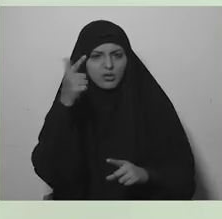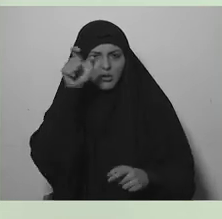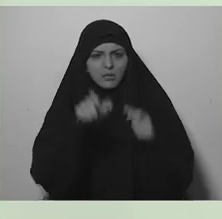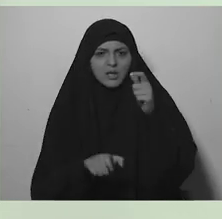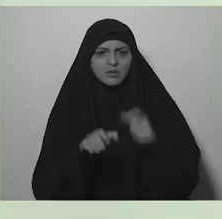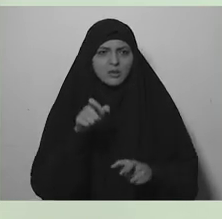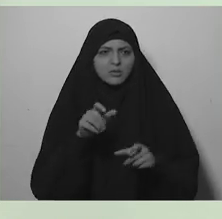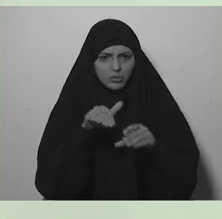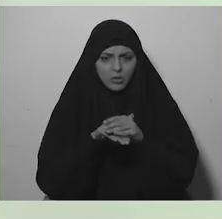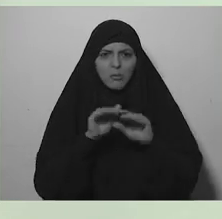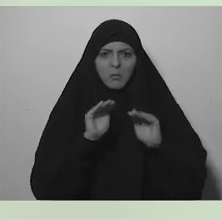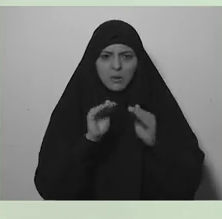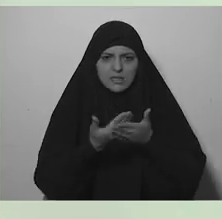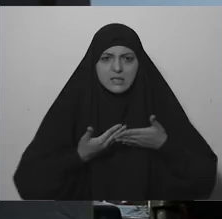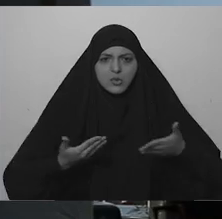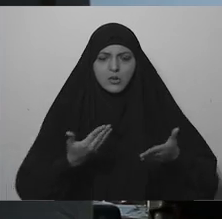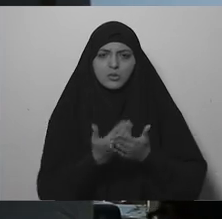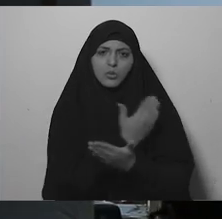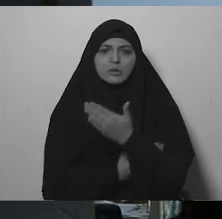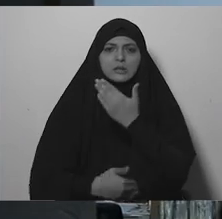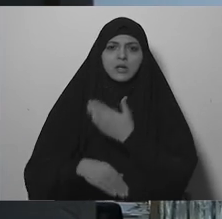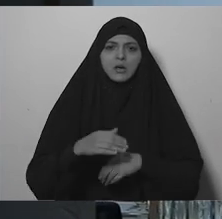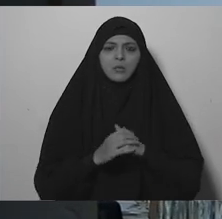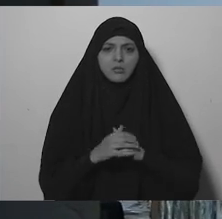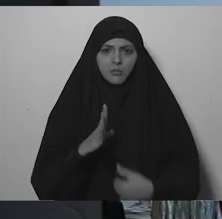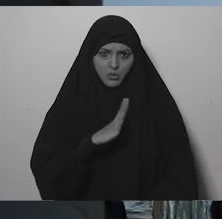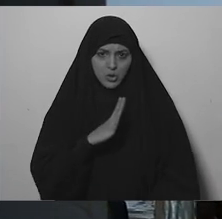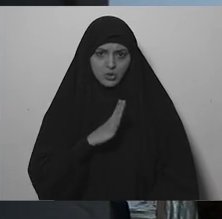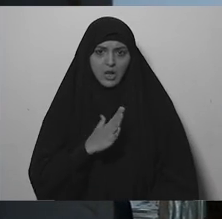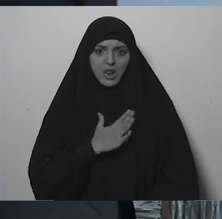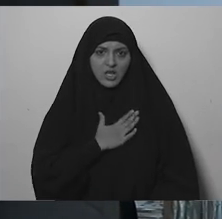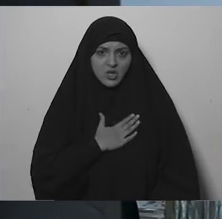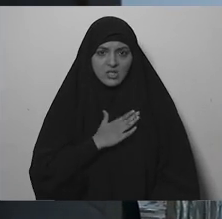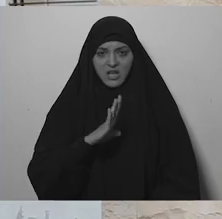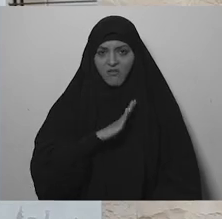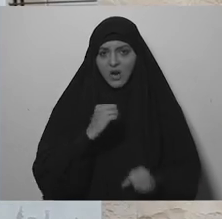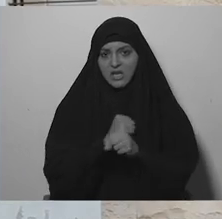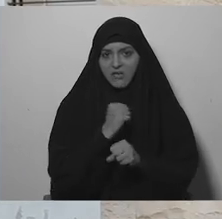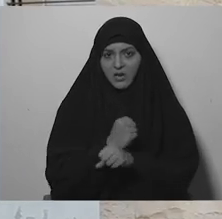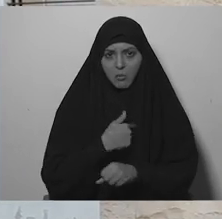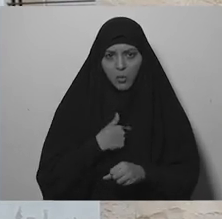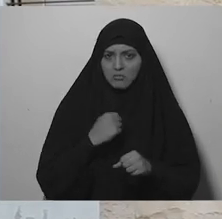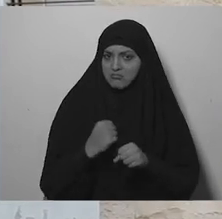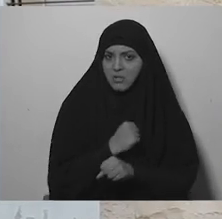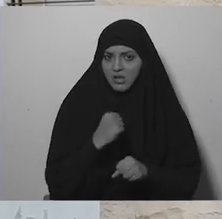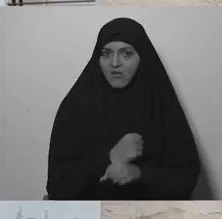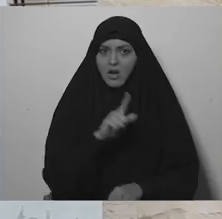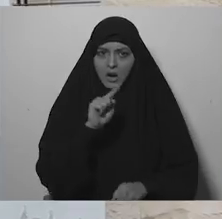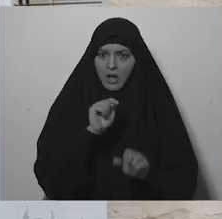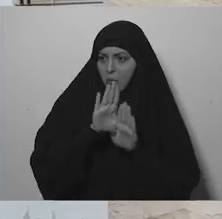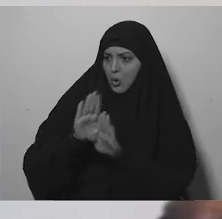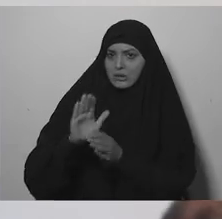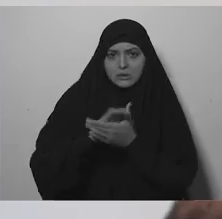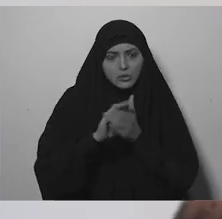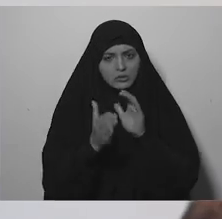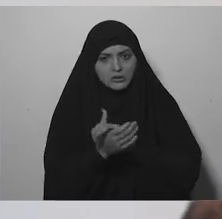rencontrer d'autres personnes qui sont dans la même situation. J'ai eu de la chance d'avoir ce travail. Moi, je suis